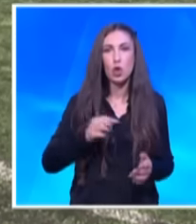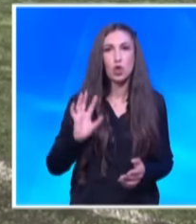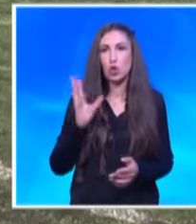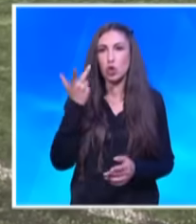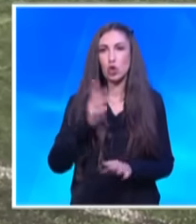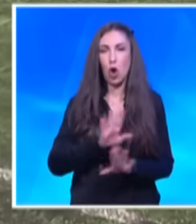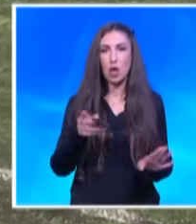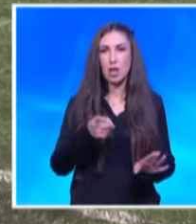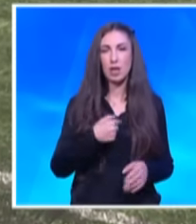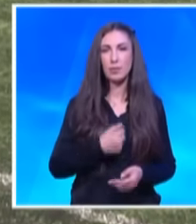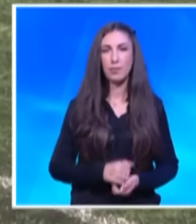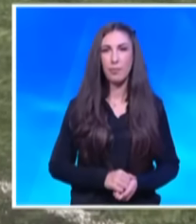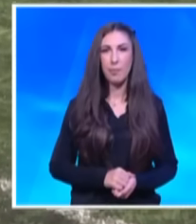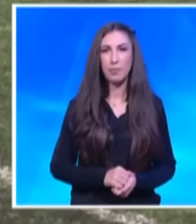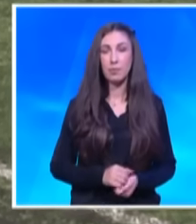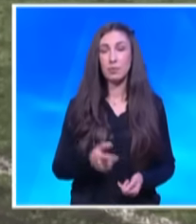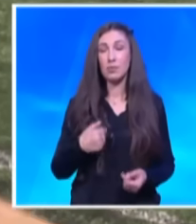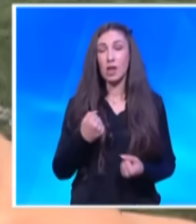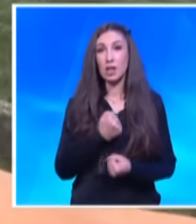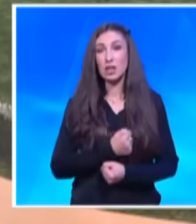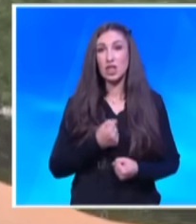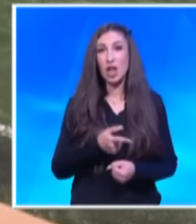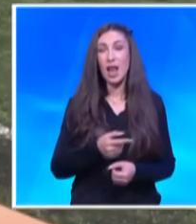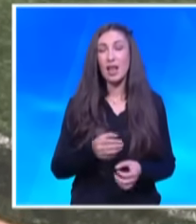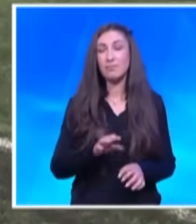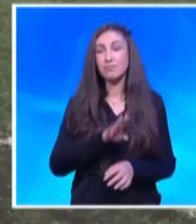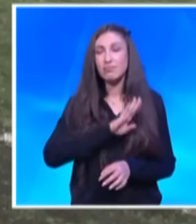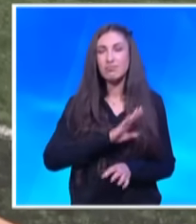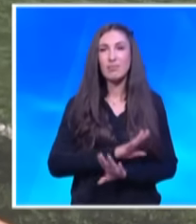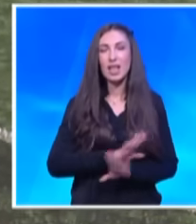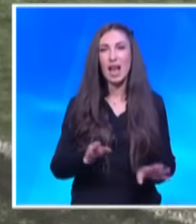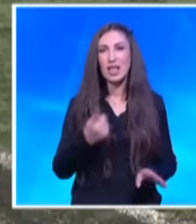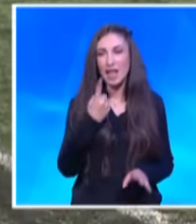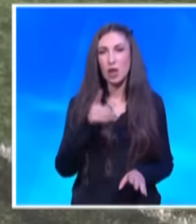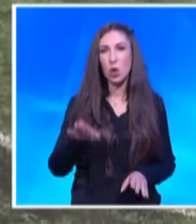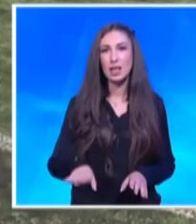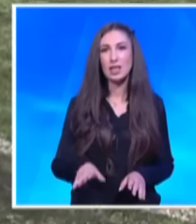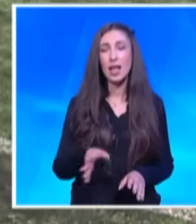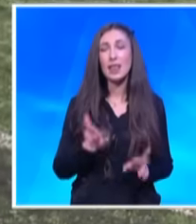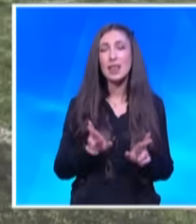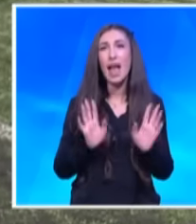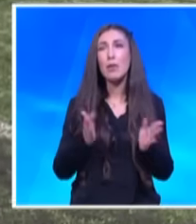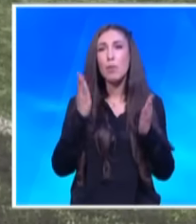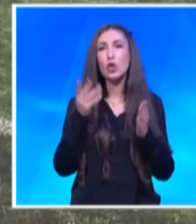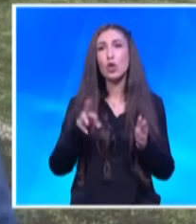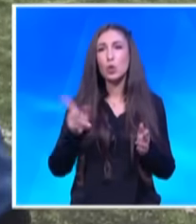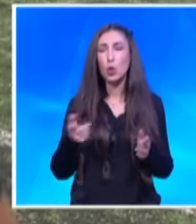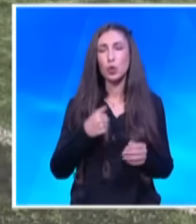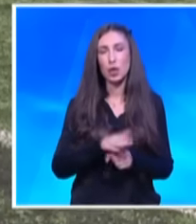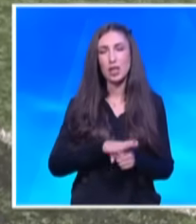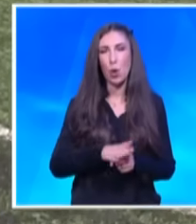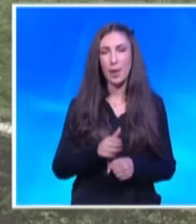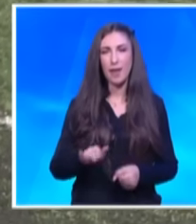Нелеп инцидент, за съжаление, с фатален край за едно от децата. Дай Боже другото да се оправи.